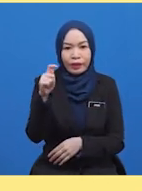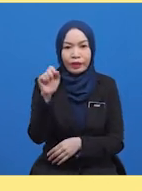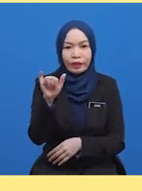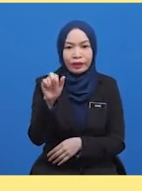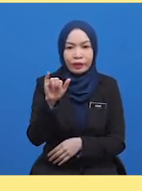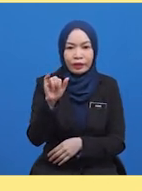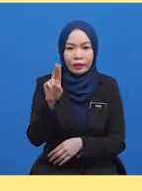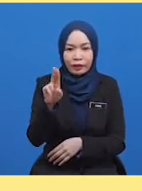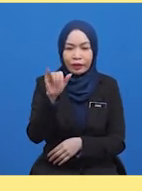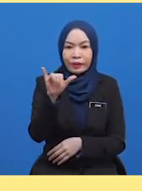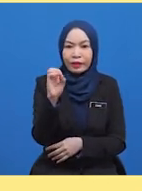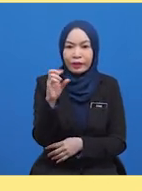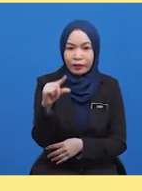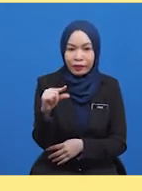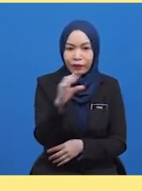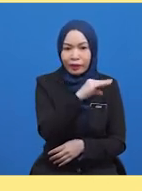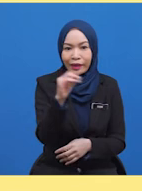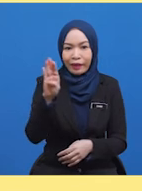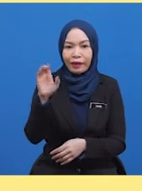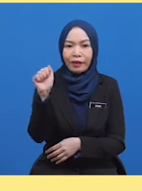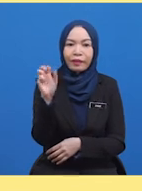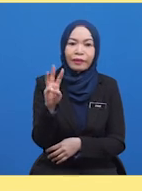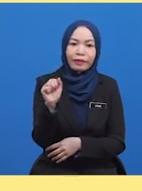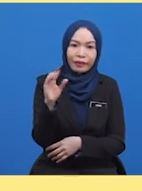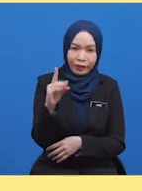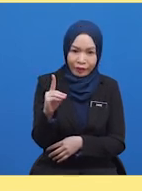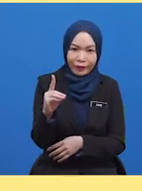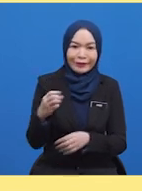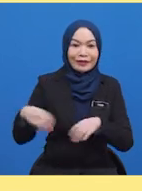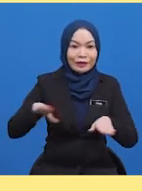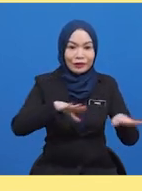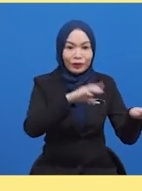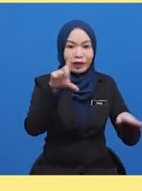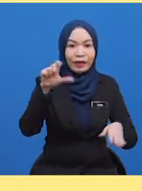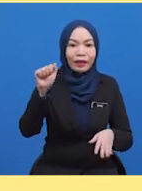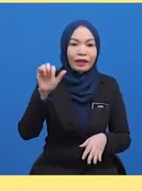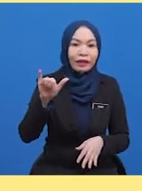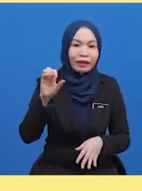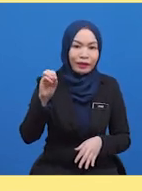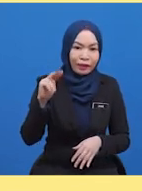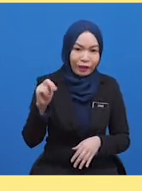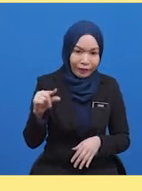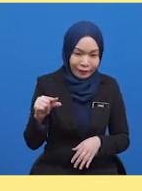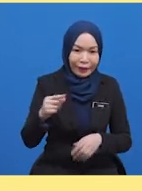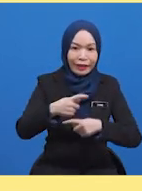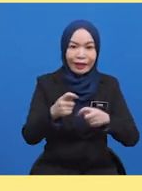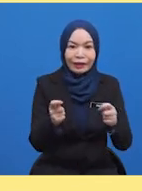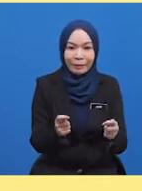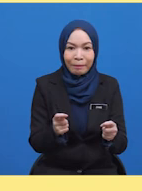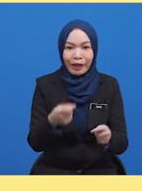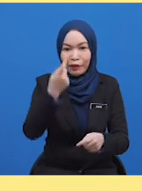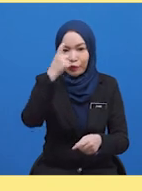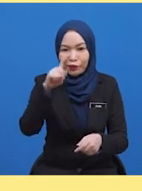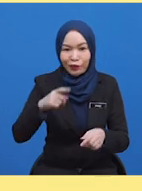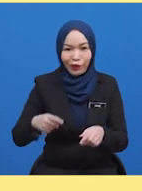yaitu tempat tuyuk menyebrang sungai dengan membawa beruntung yang duduk di atas padanya